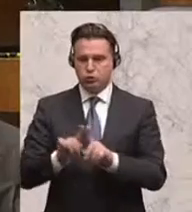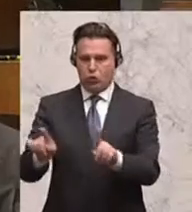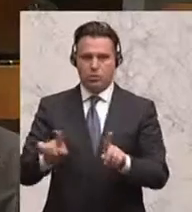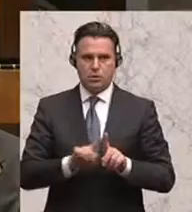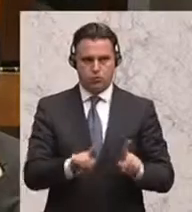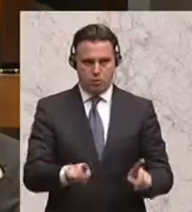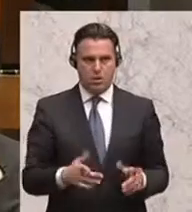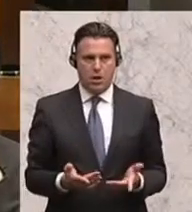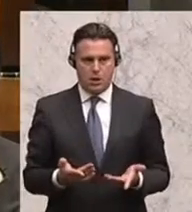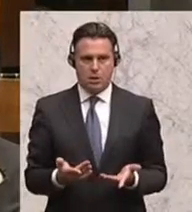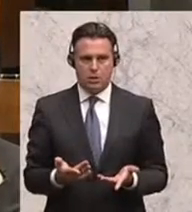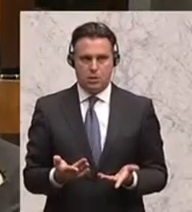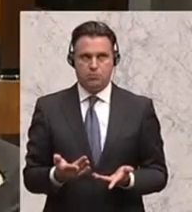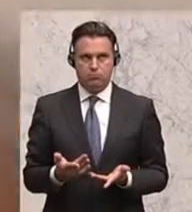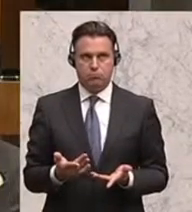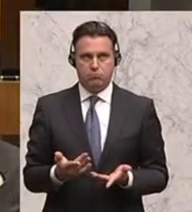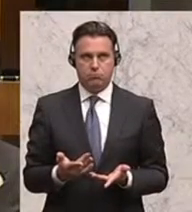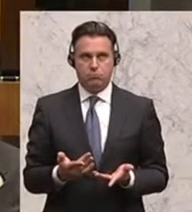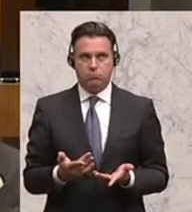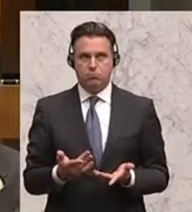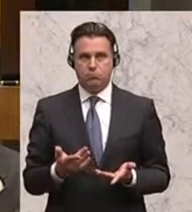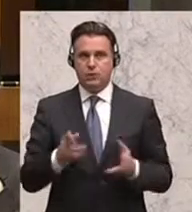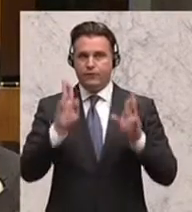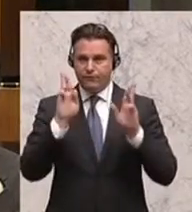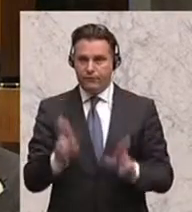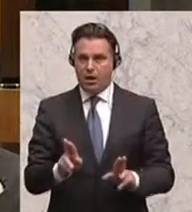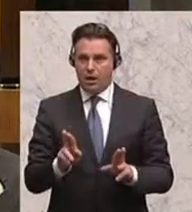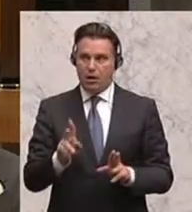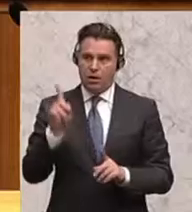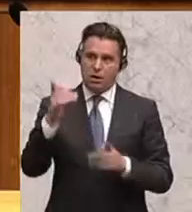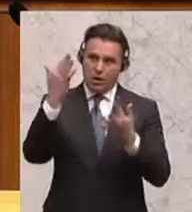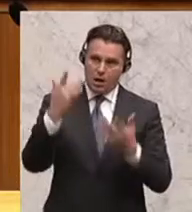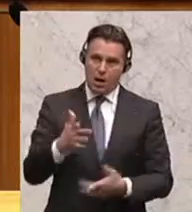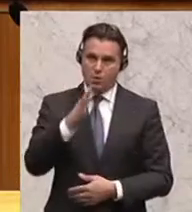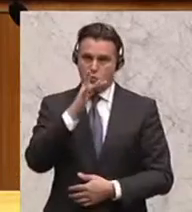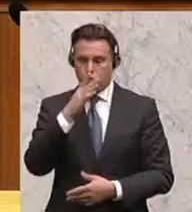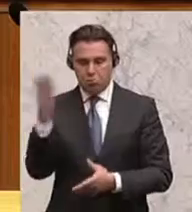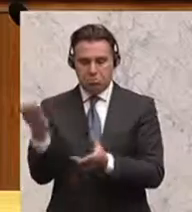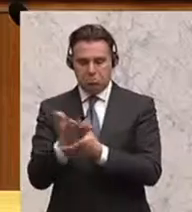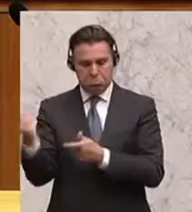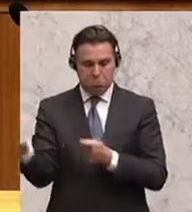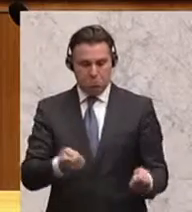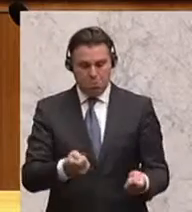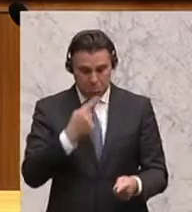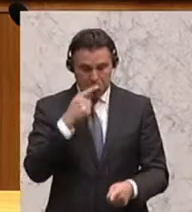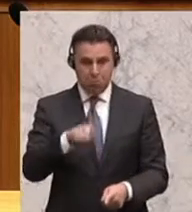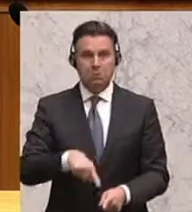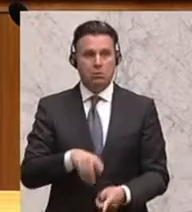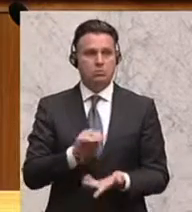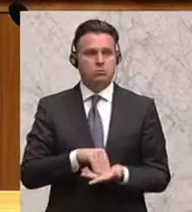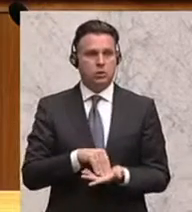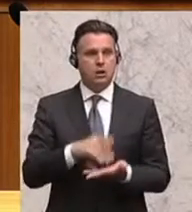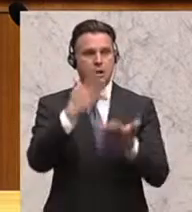wenig darauf reagieren wenn uns der rechnungshof fakten vorliegt zb der vorliegende